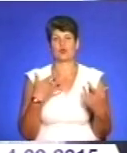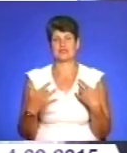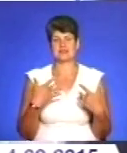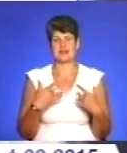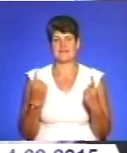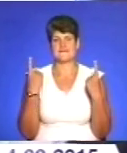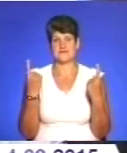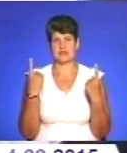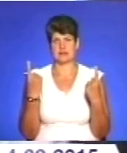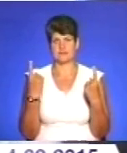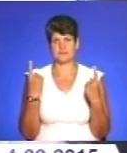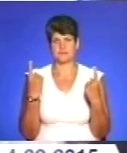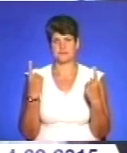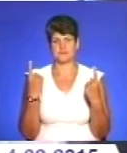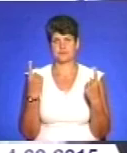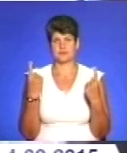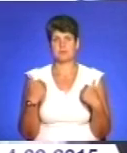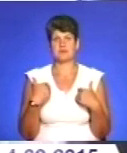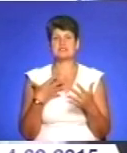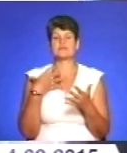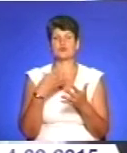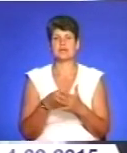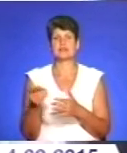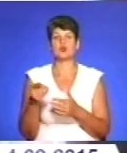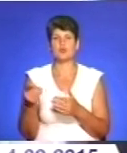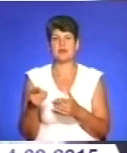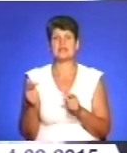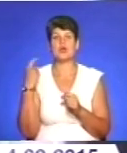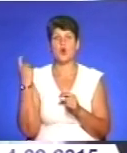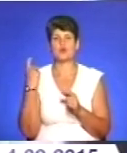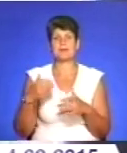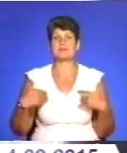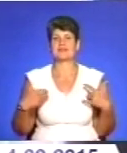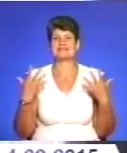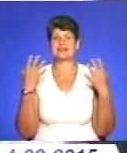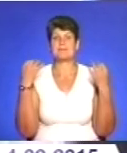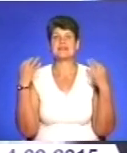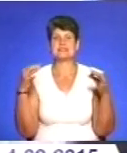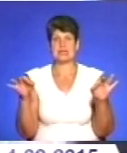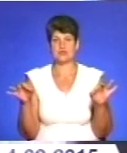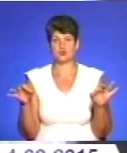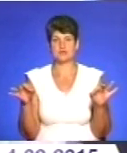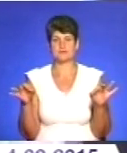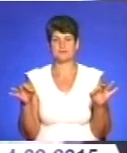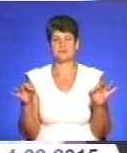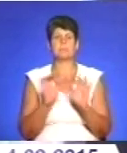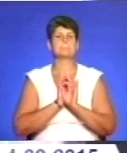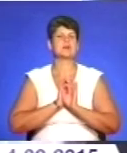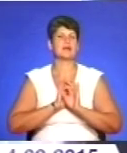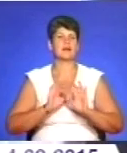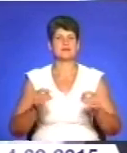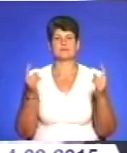великих. Значить, ми своїх тернополян і гостей міста привітали з Днем Незалежності прекрасним